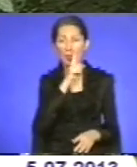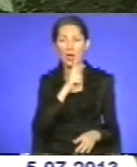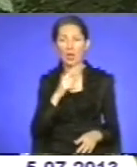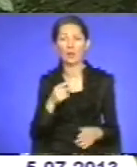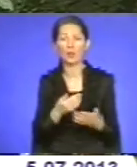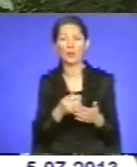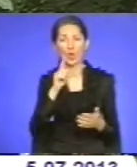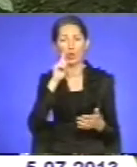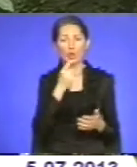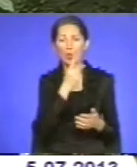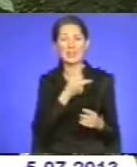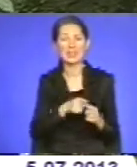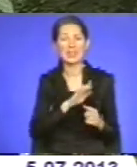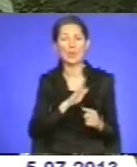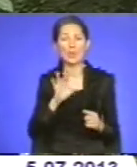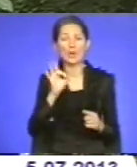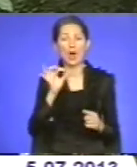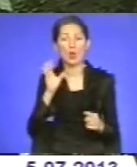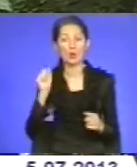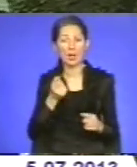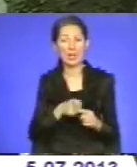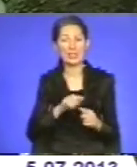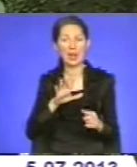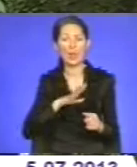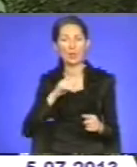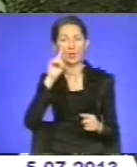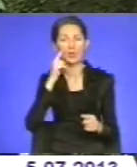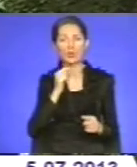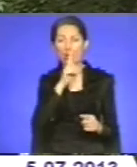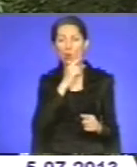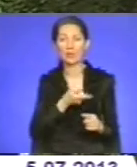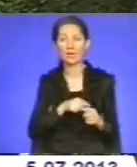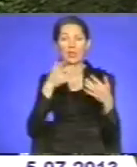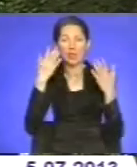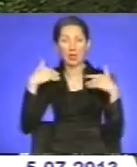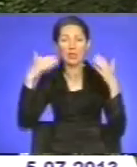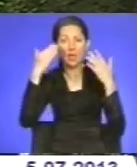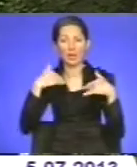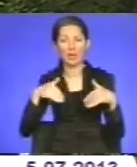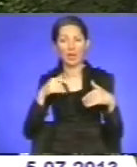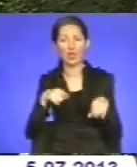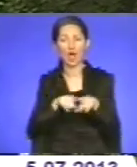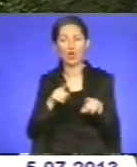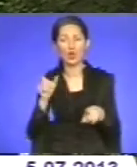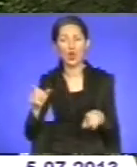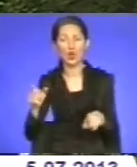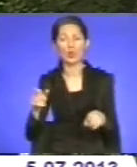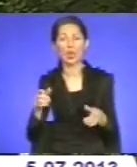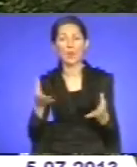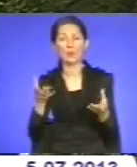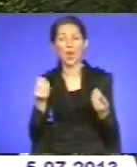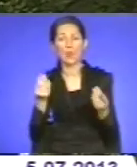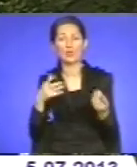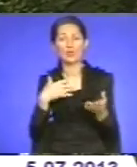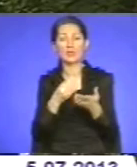сльози, це не була роса на іконі, це були сльози, які текли великим потоком, так що люди навіть омочували свої